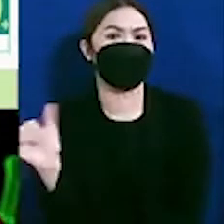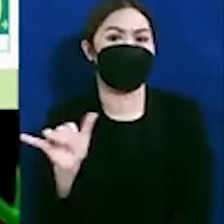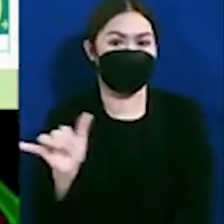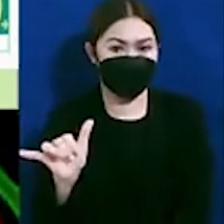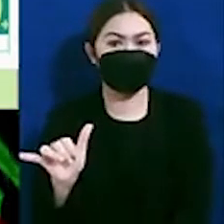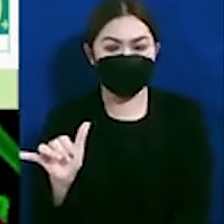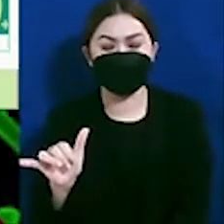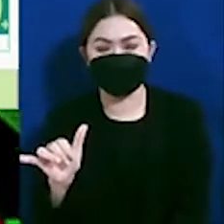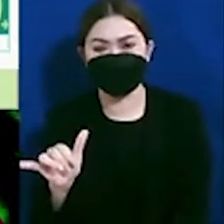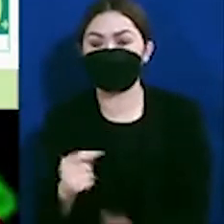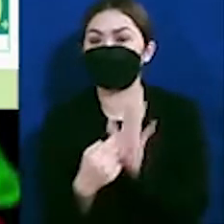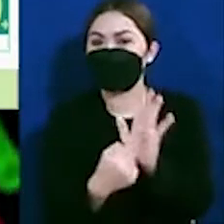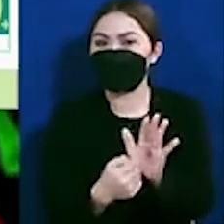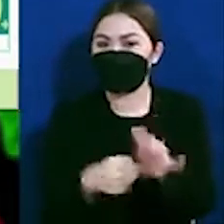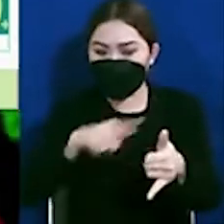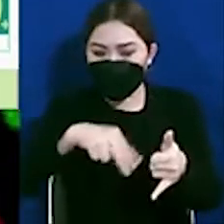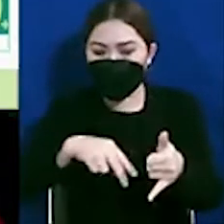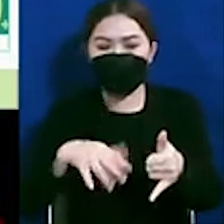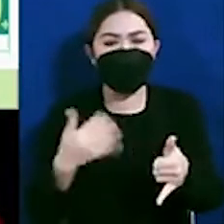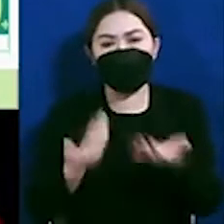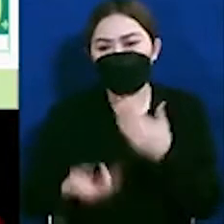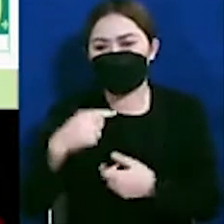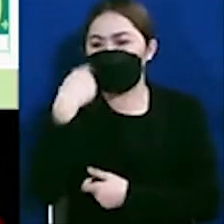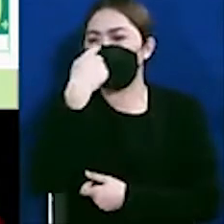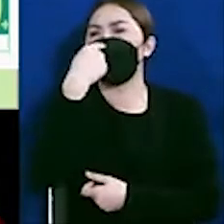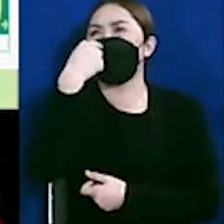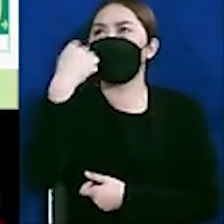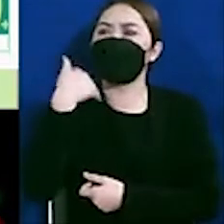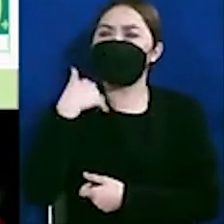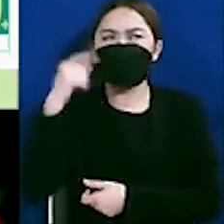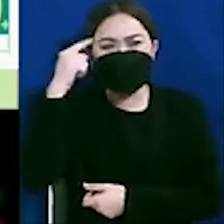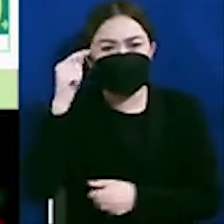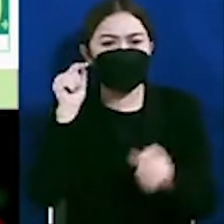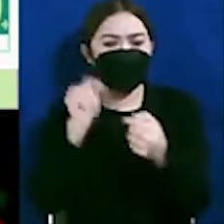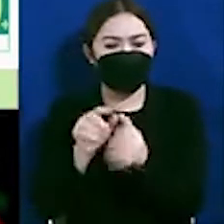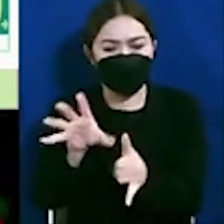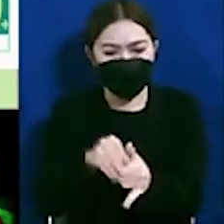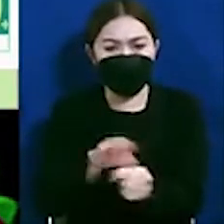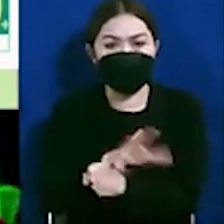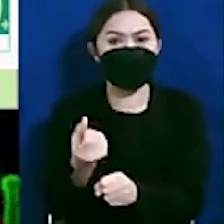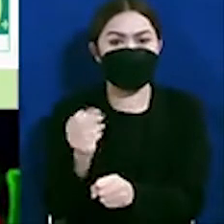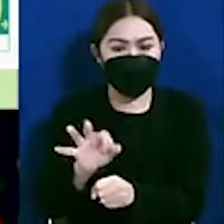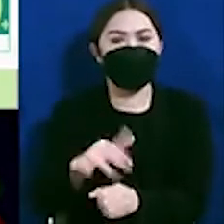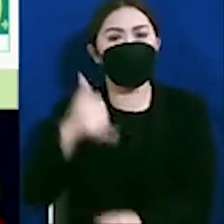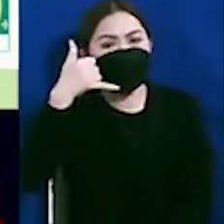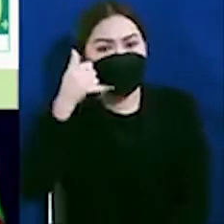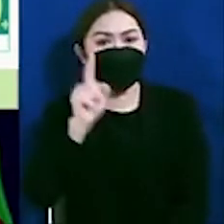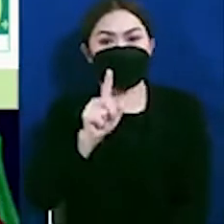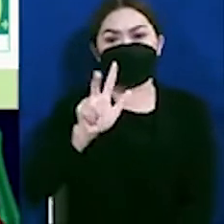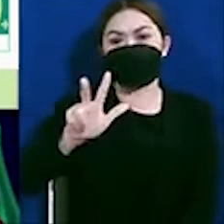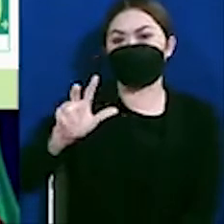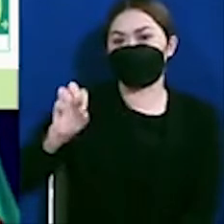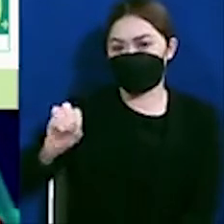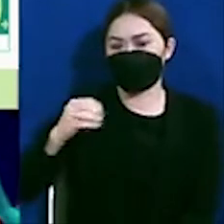ไม่เช่นไปตรวจจากอะไรมันก็ตามเนี่ยนะครับแล้วท่านคิดว่าท่านอาจจะเข้าหัวใหม่โซเลชั่นได้โทรไปที่1330ก็ได้